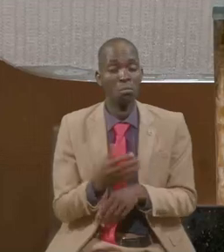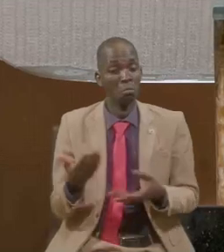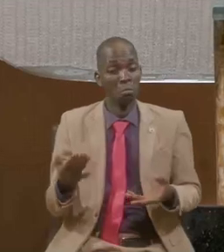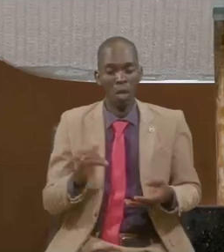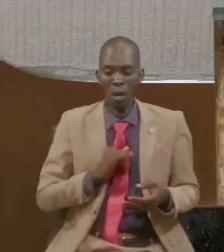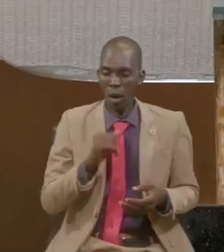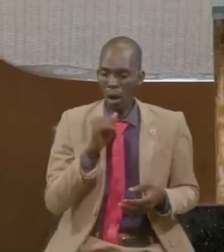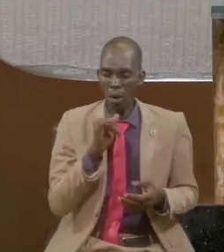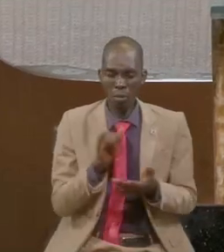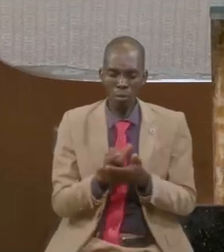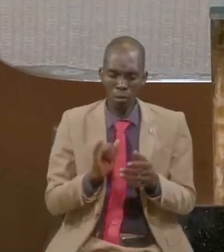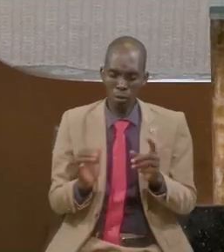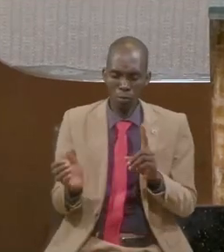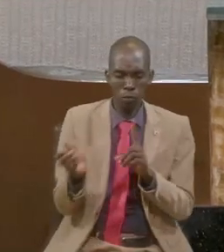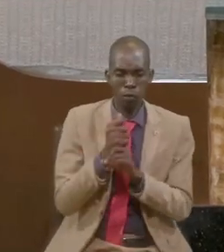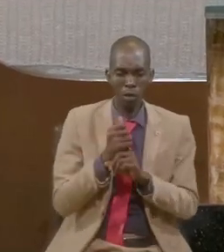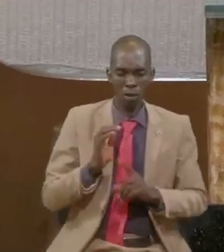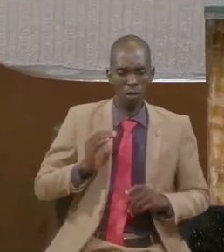qui